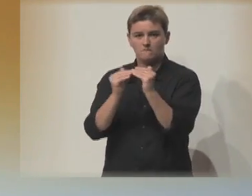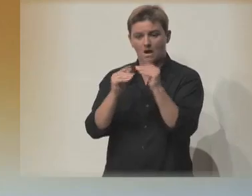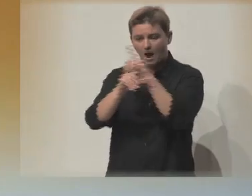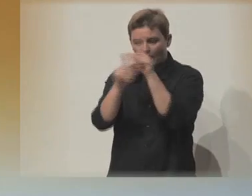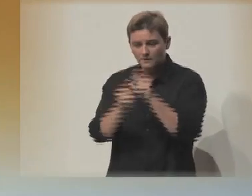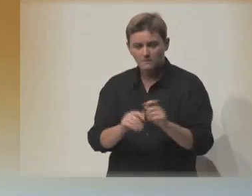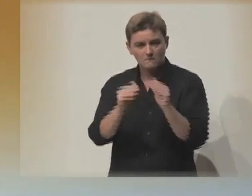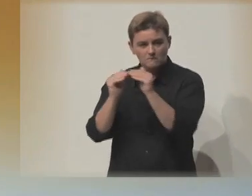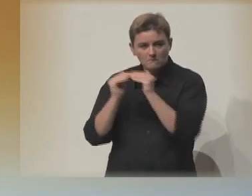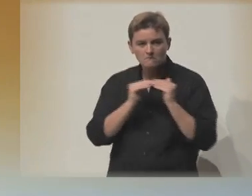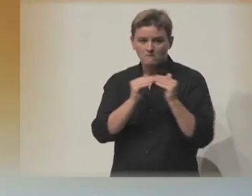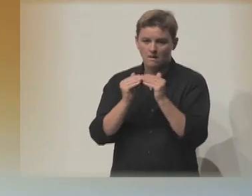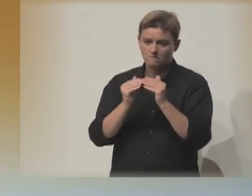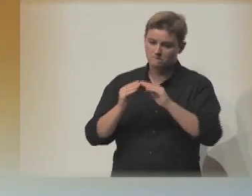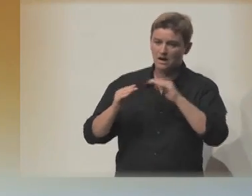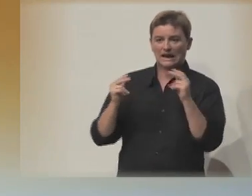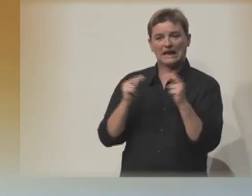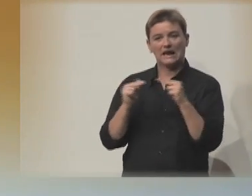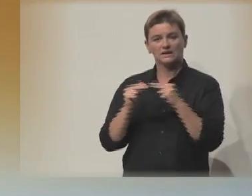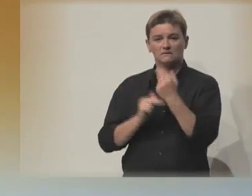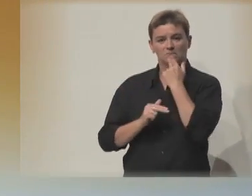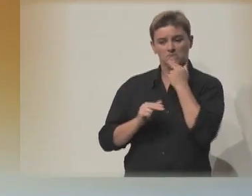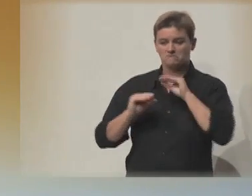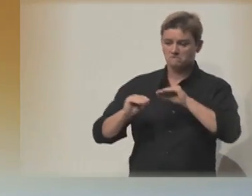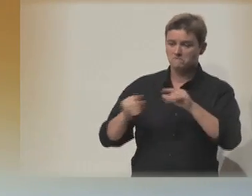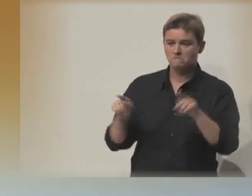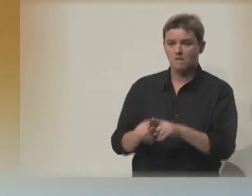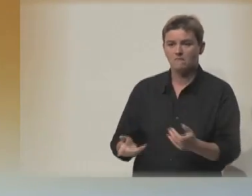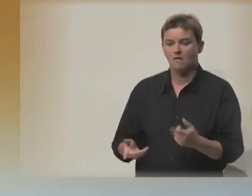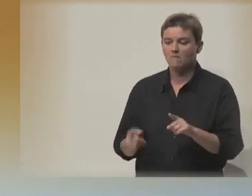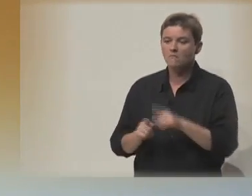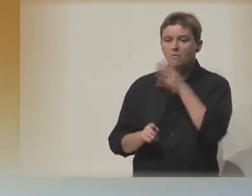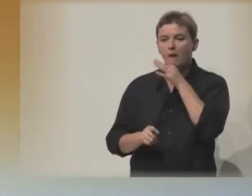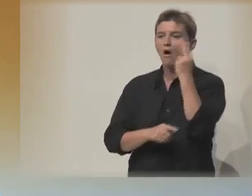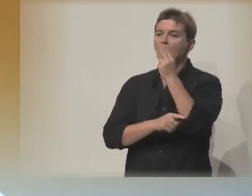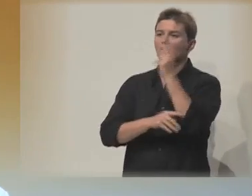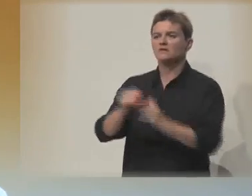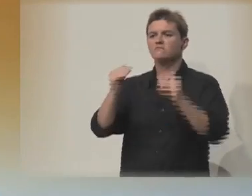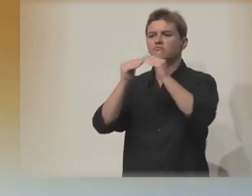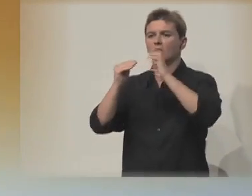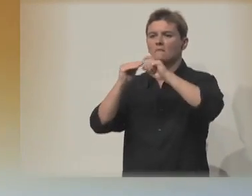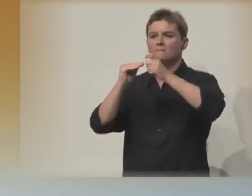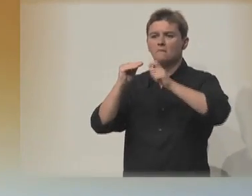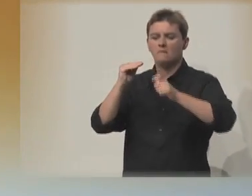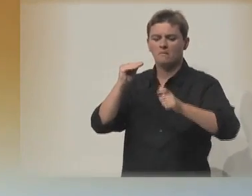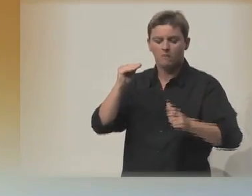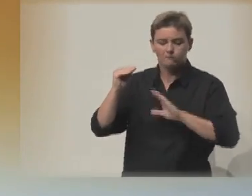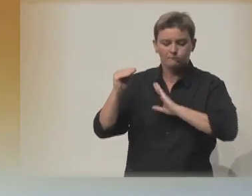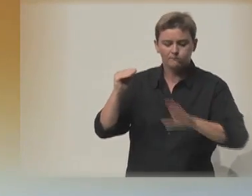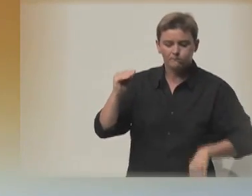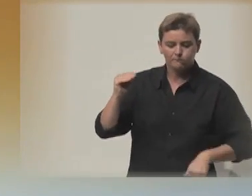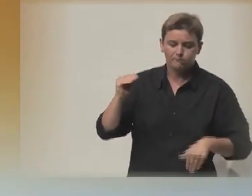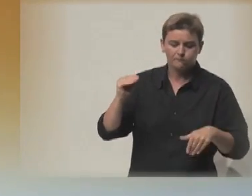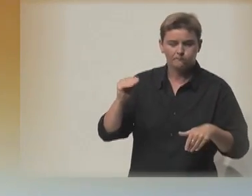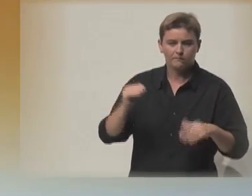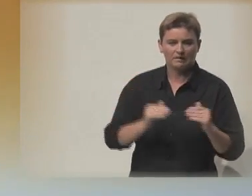également formatrices, pas des universités de deuxième plan ou de troisième ordre, des universités de premier plan ou qui ont